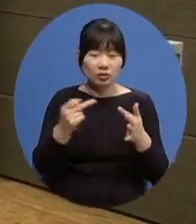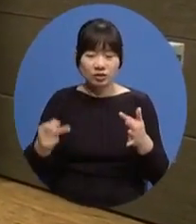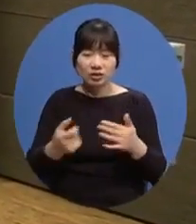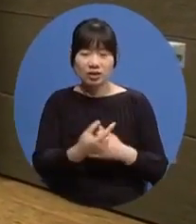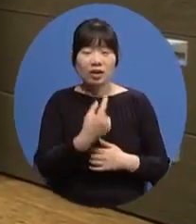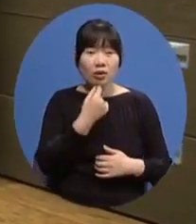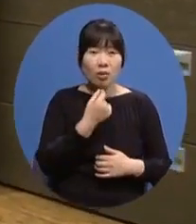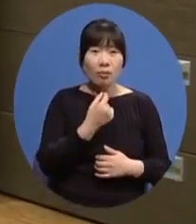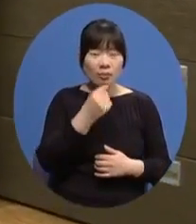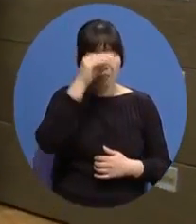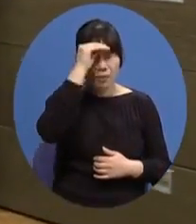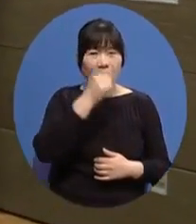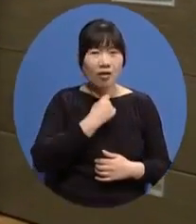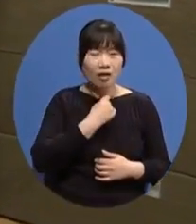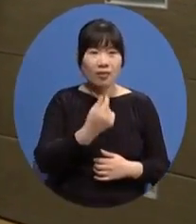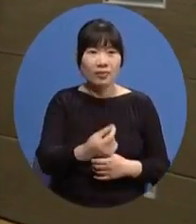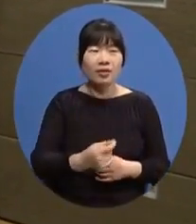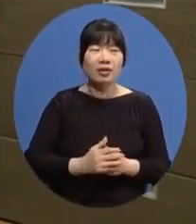찾는 것 같네.